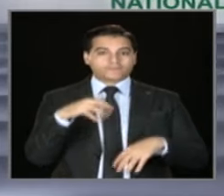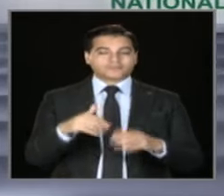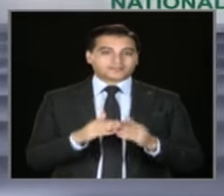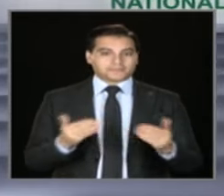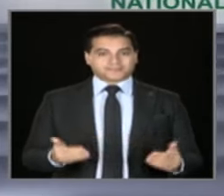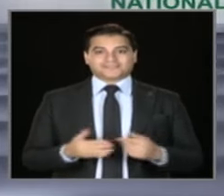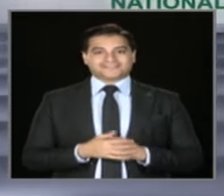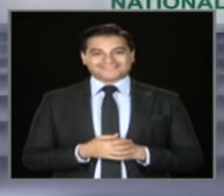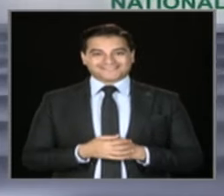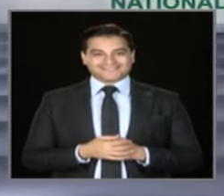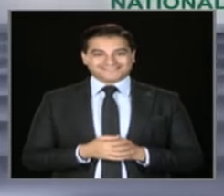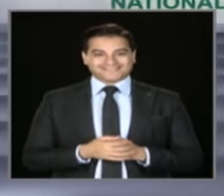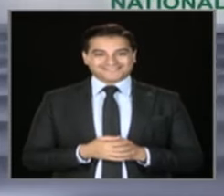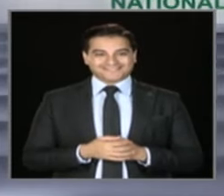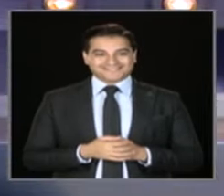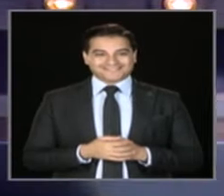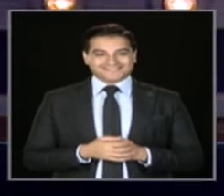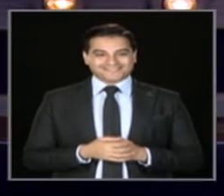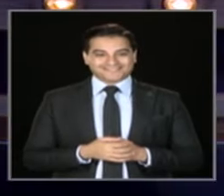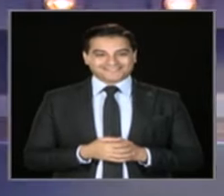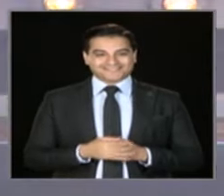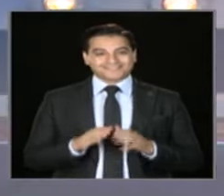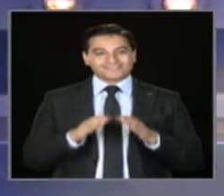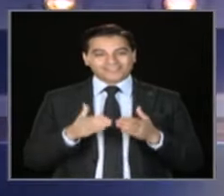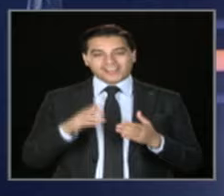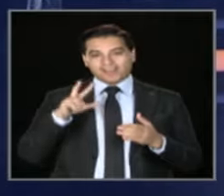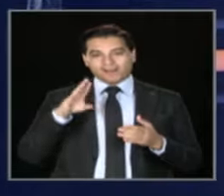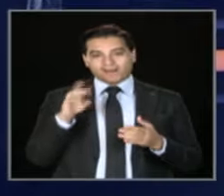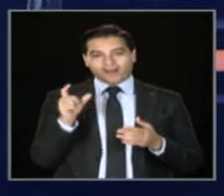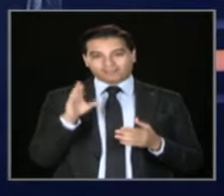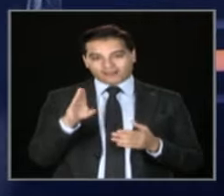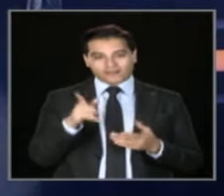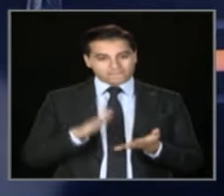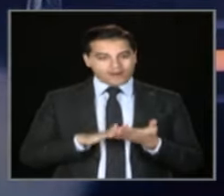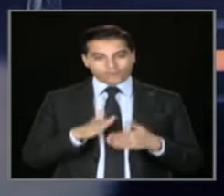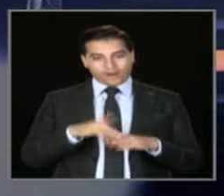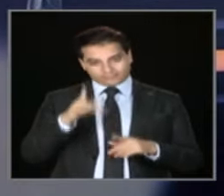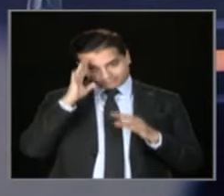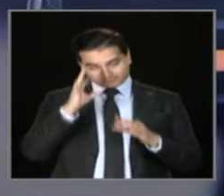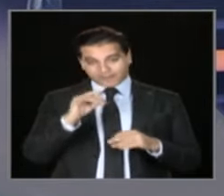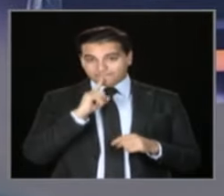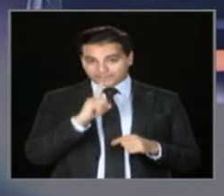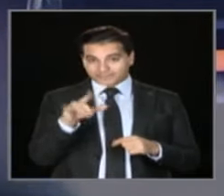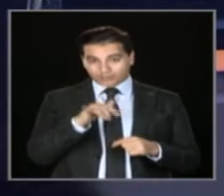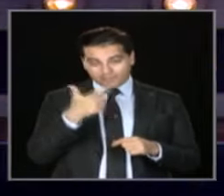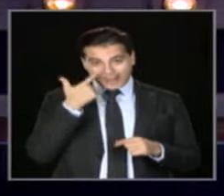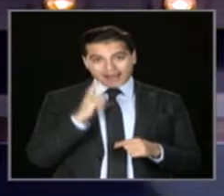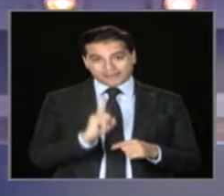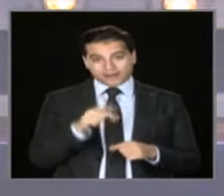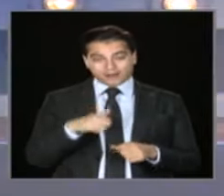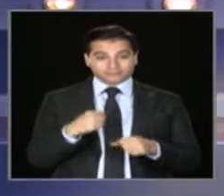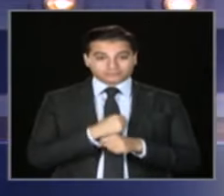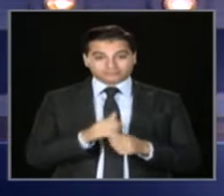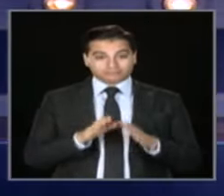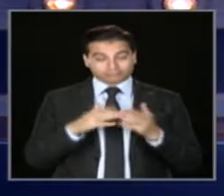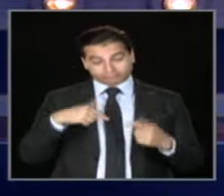محافظات مصر فريق قرنك برافو عليكم ولكن خلي بالكم طبعا المجموعه